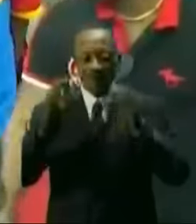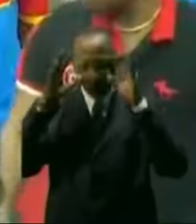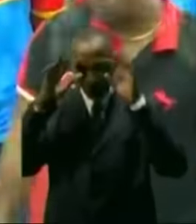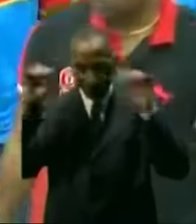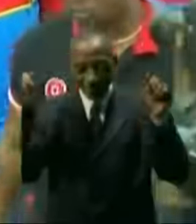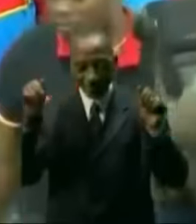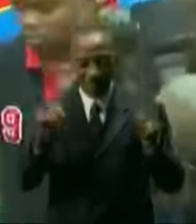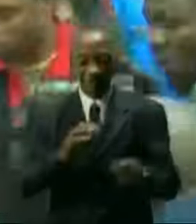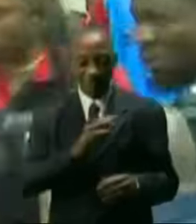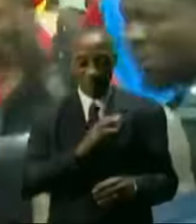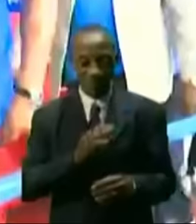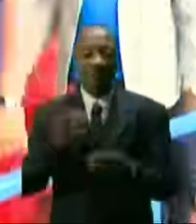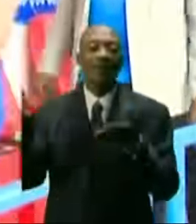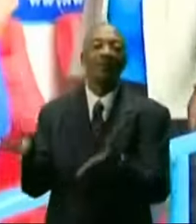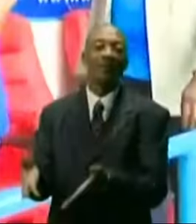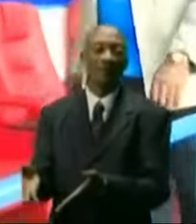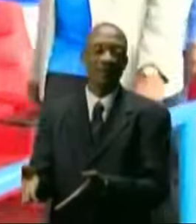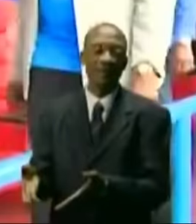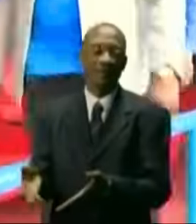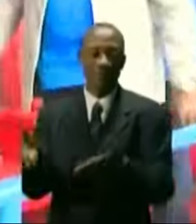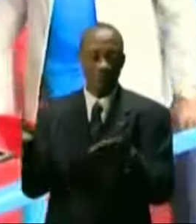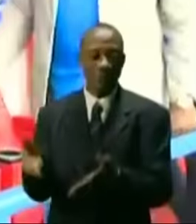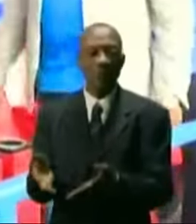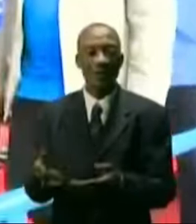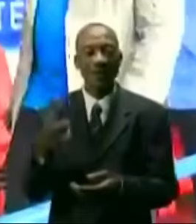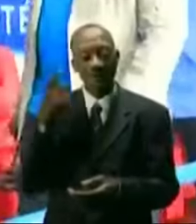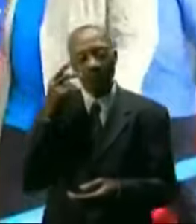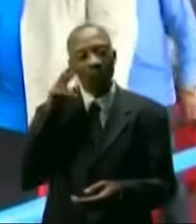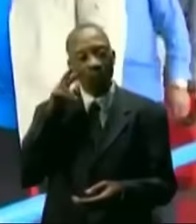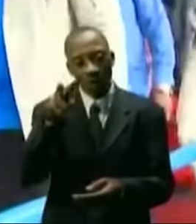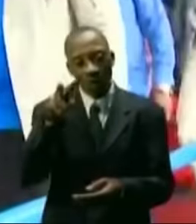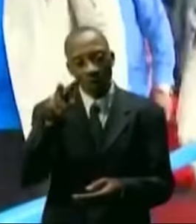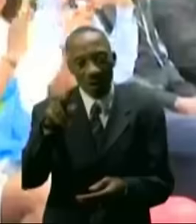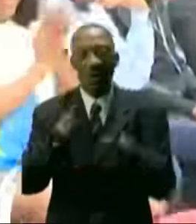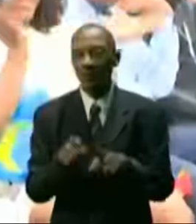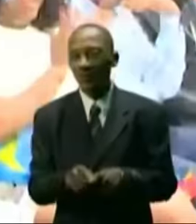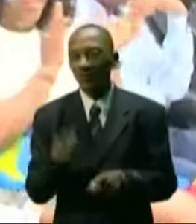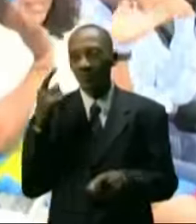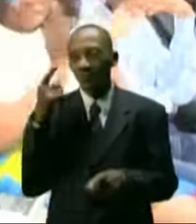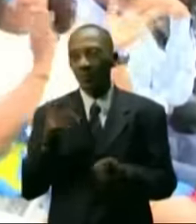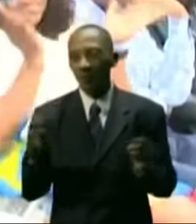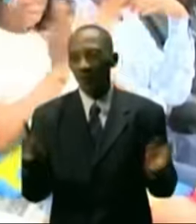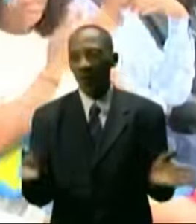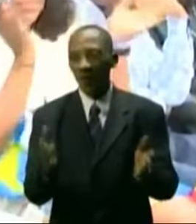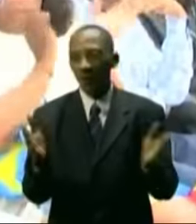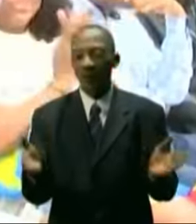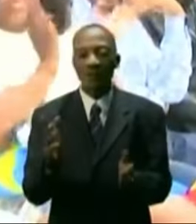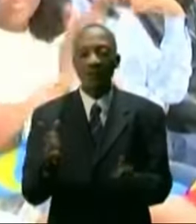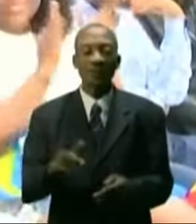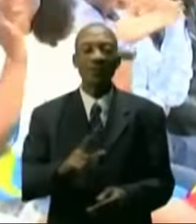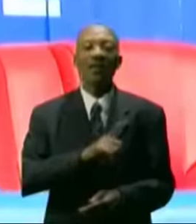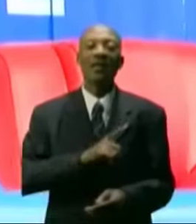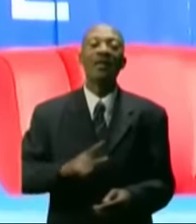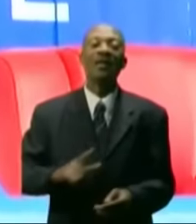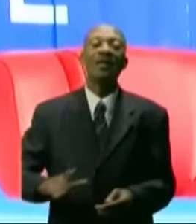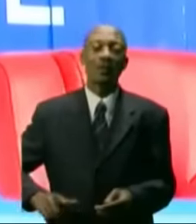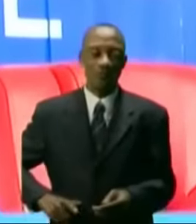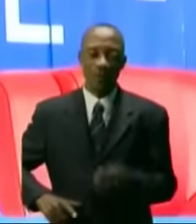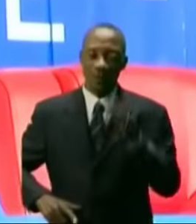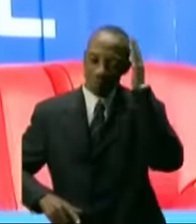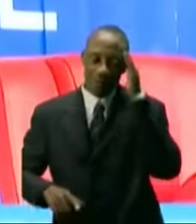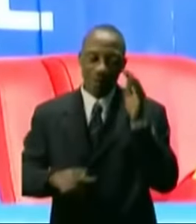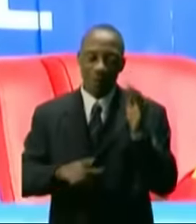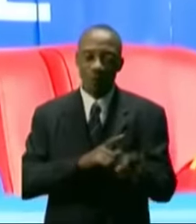montré un beau visage dans un début de match tonitruant. Déjà à la 6e minute, les Fauves ont pris de l'ascendant sur